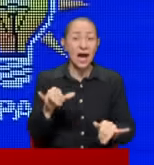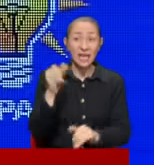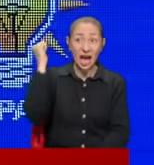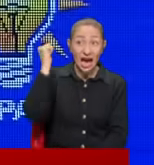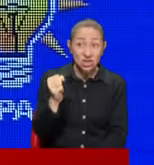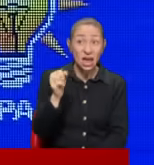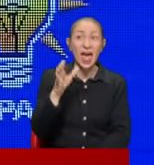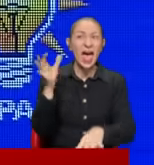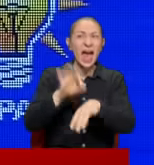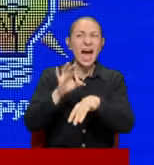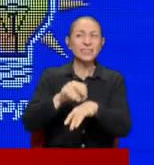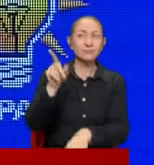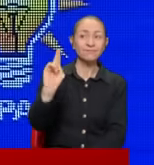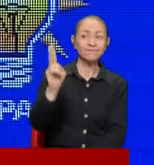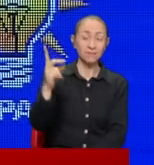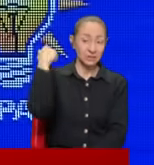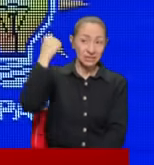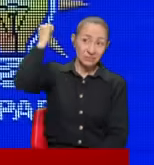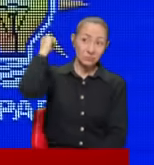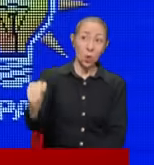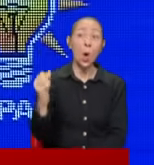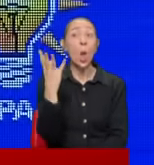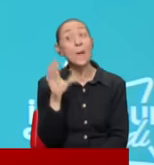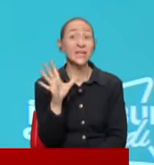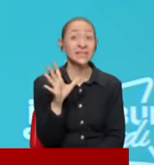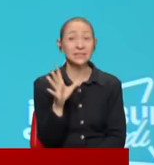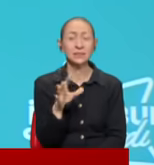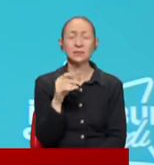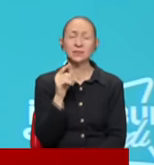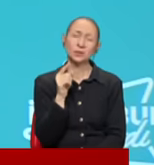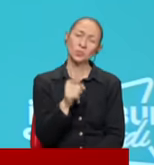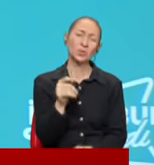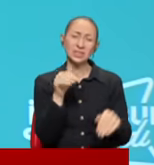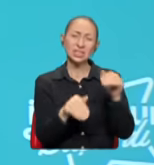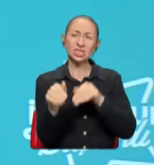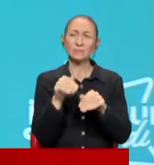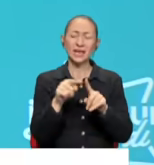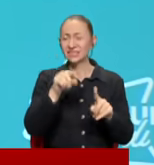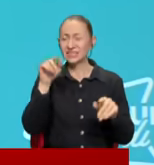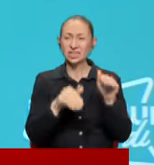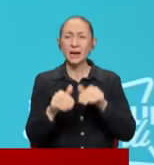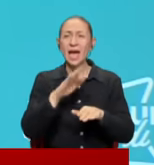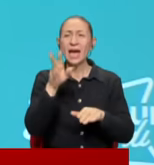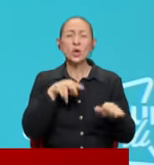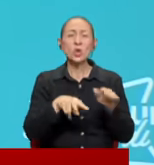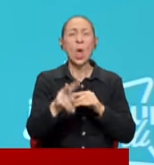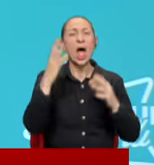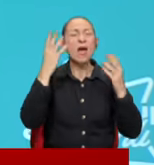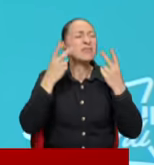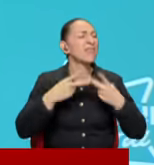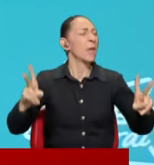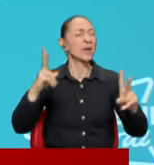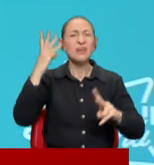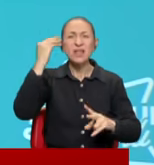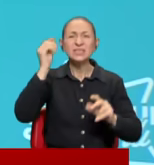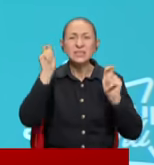hançer her an kendi sırtına da inebilir. Bu seçimden seçime her yol mübah anlayışıyla